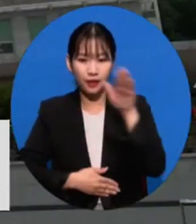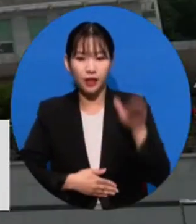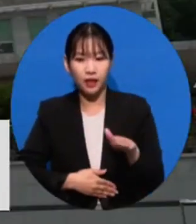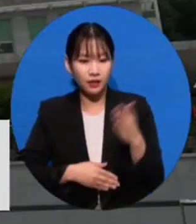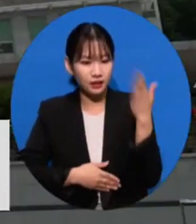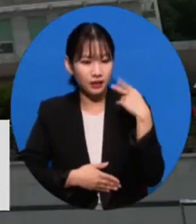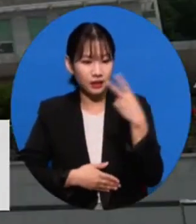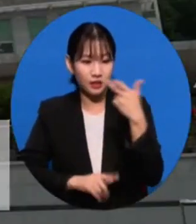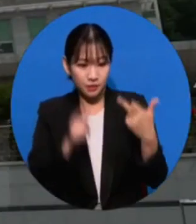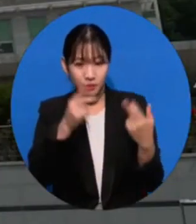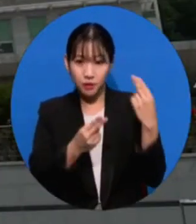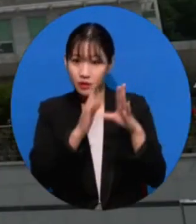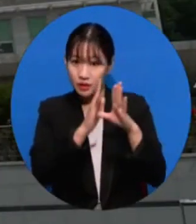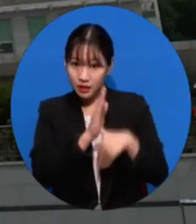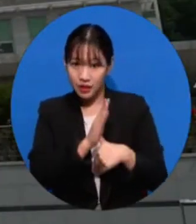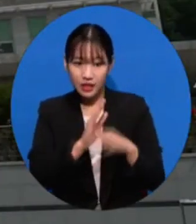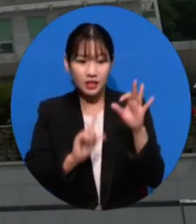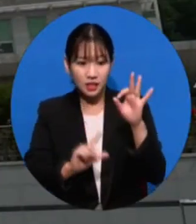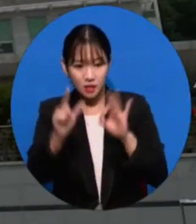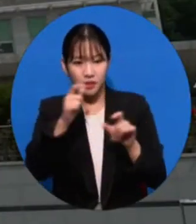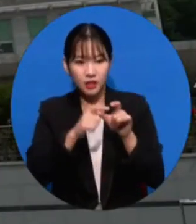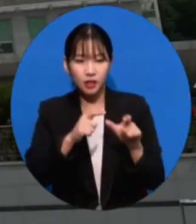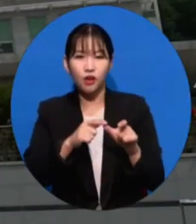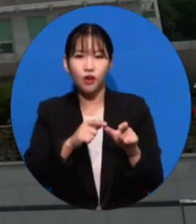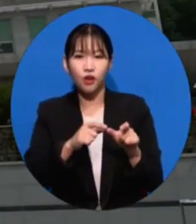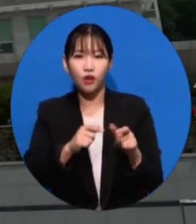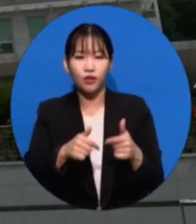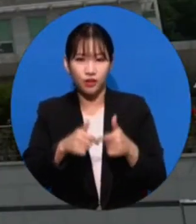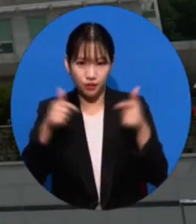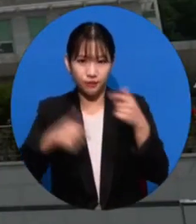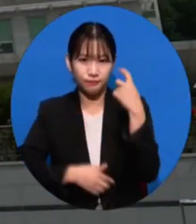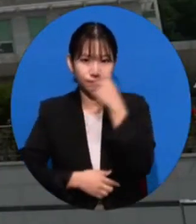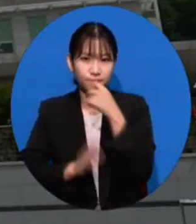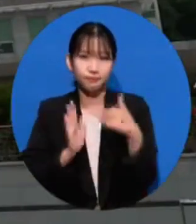지난 2017년 보다 10일 이상 늘어난 것으로 나타났습니다